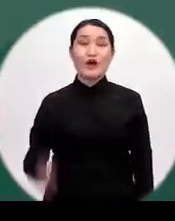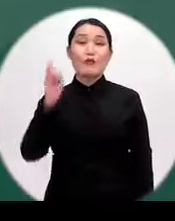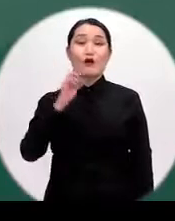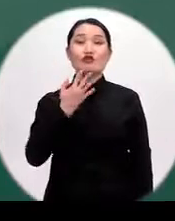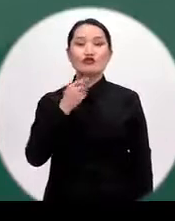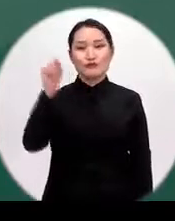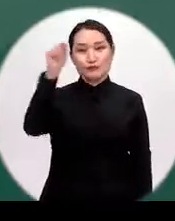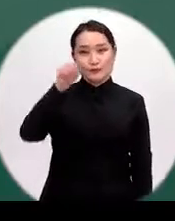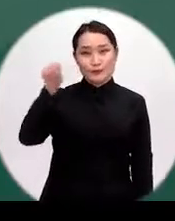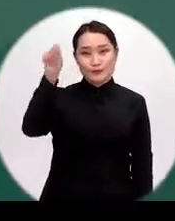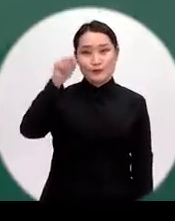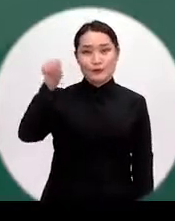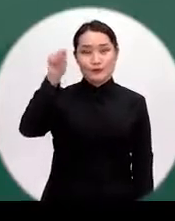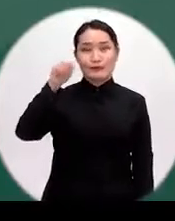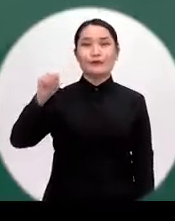хүүхдүүдээ.